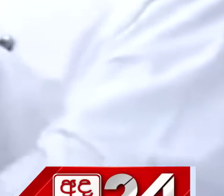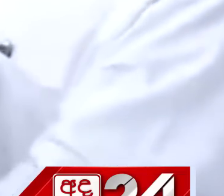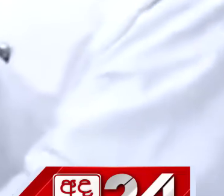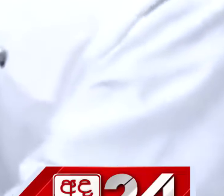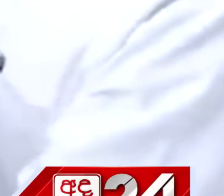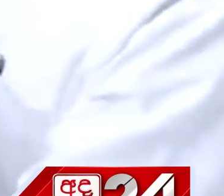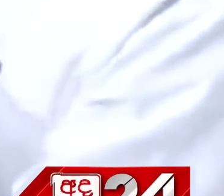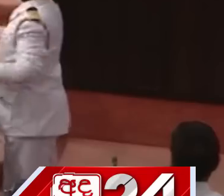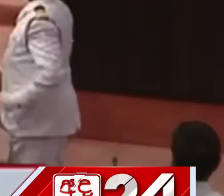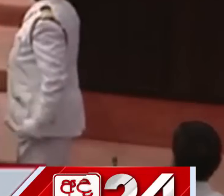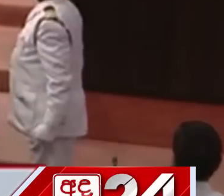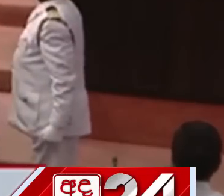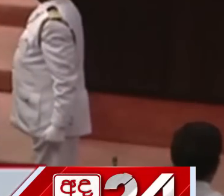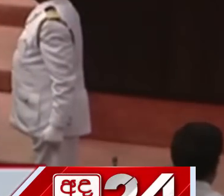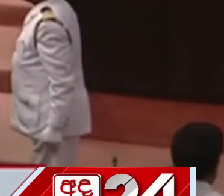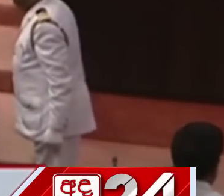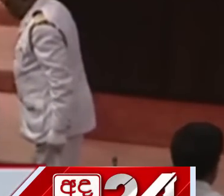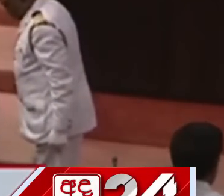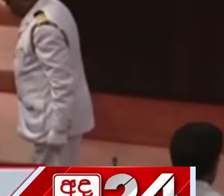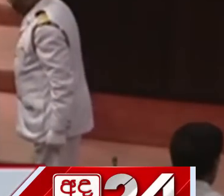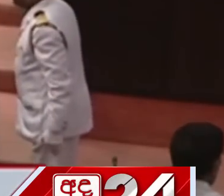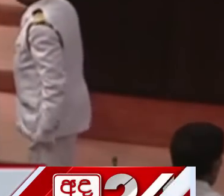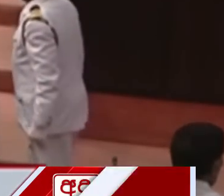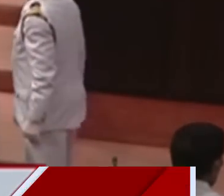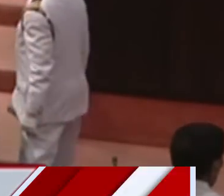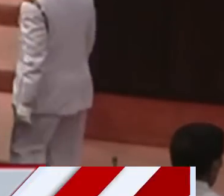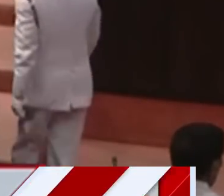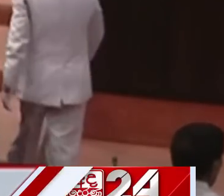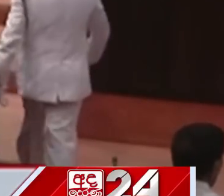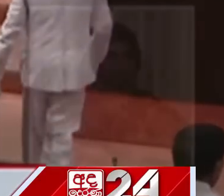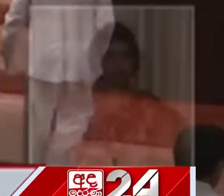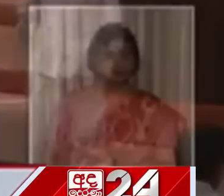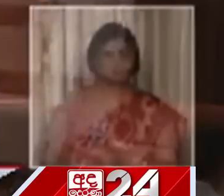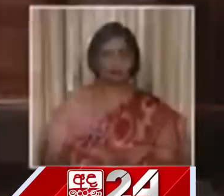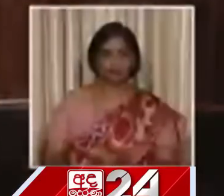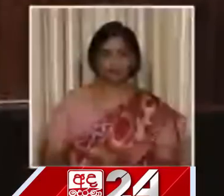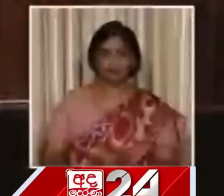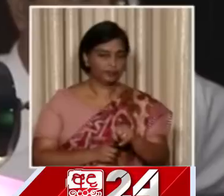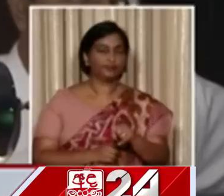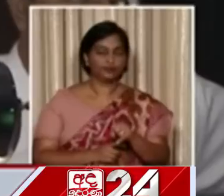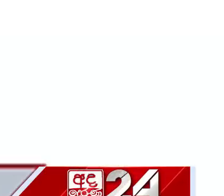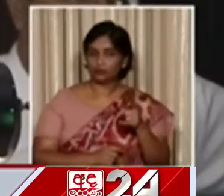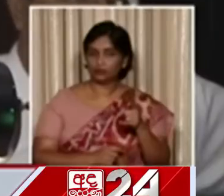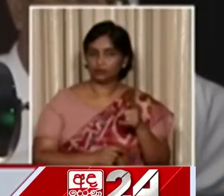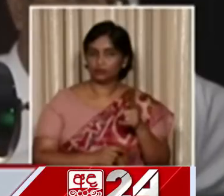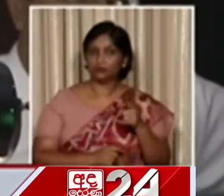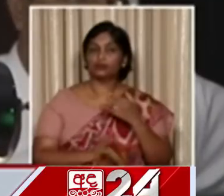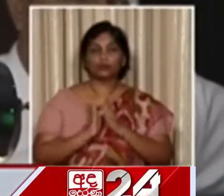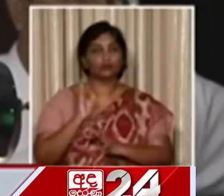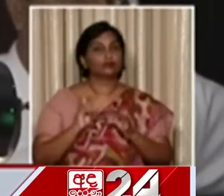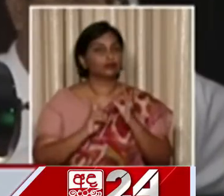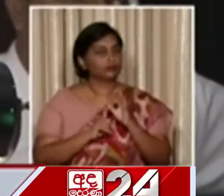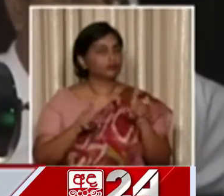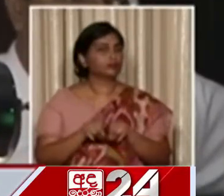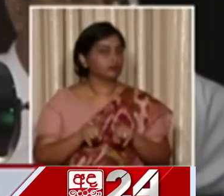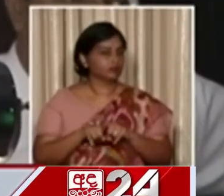රැහෙන්න. යටි නල්ලගෙන තව එකක්. මේ අතර විශ්වාසභංග යෝජනාව පිළිබඳ මැතිසබේ විවාදය අදත් පැවැත්ුණා. දැන් ඔබ ඇමතිවරයෙක්